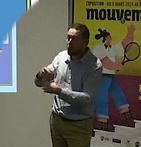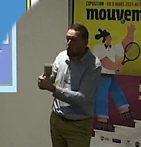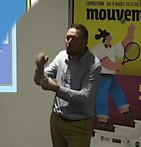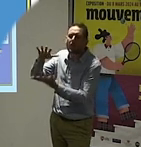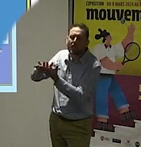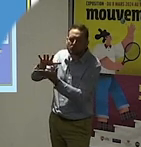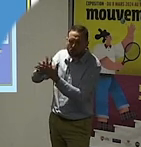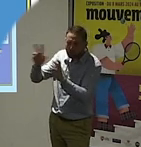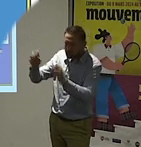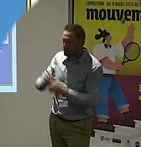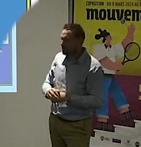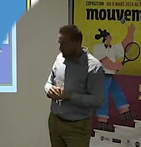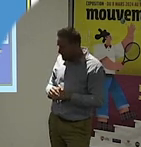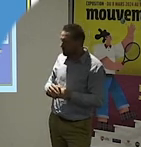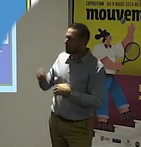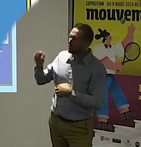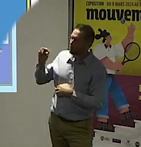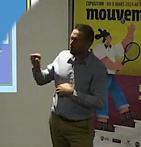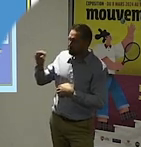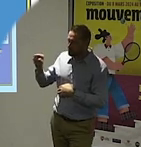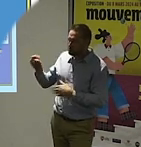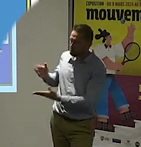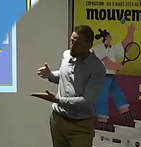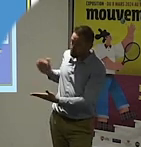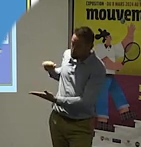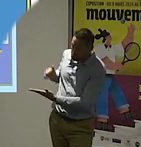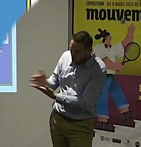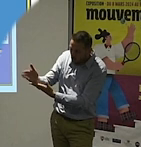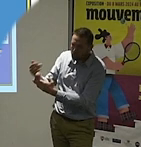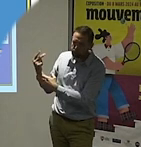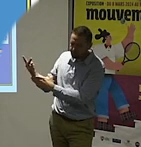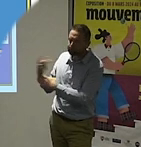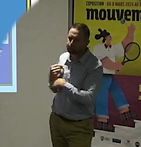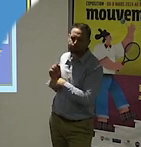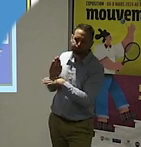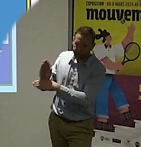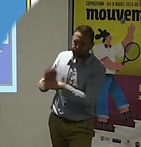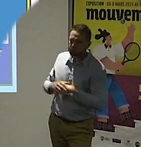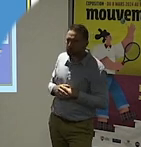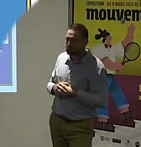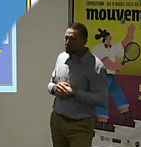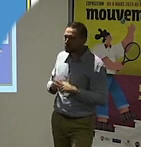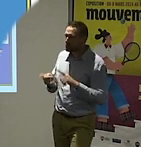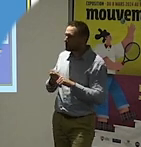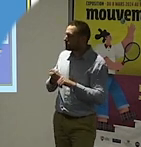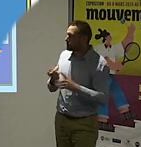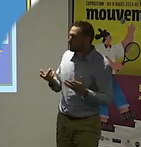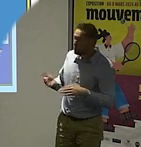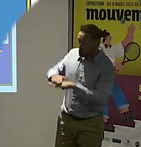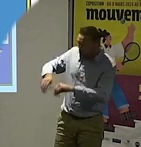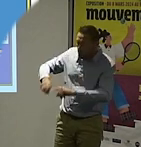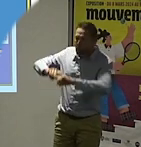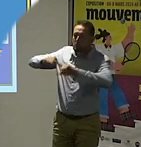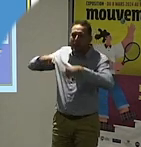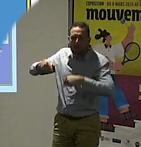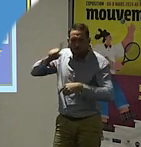fait, de pouvoir vous présenter son parcours et son expérience. Malheureusement, alors, il ne peut pas être là ce soir parce